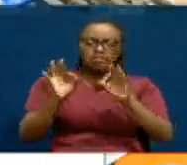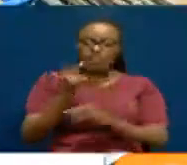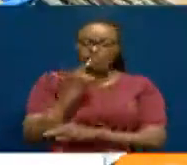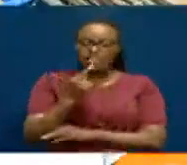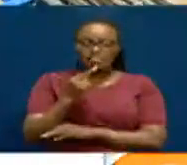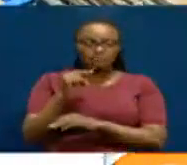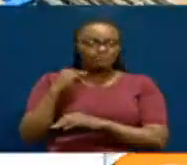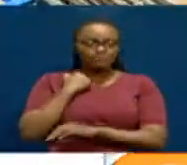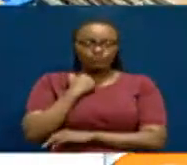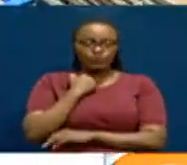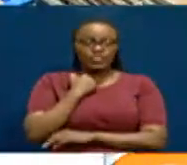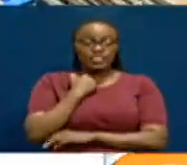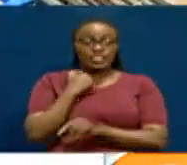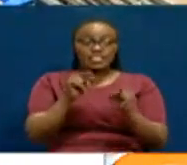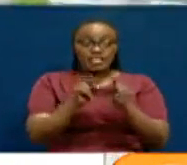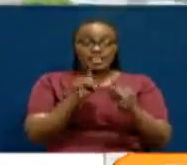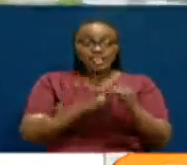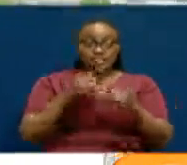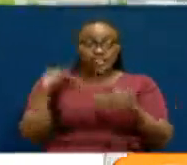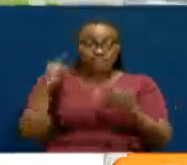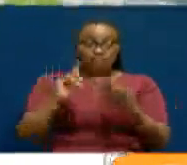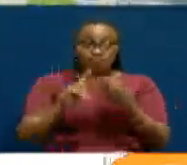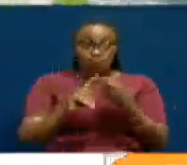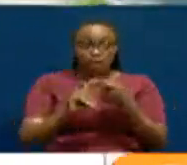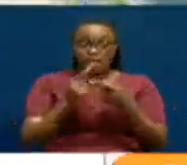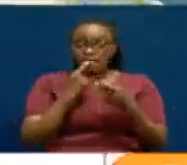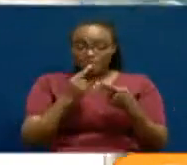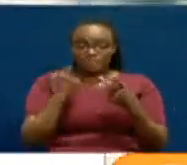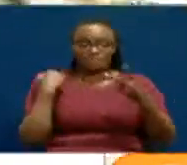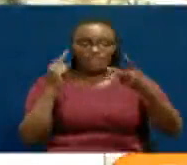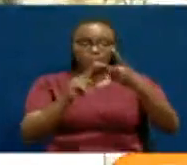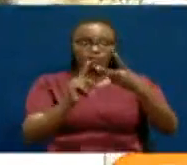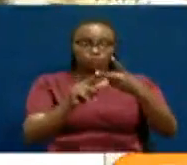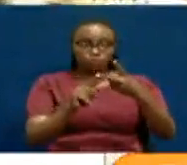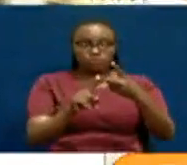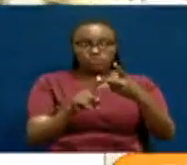yake. Okay? So taste is number one. Ya pili,